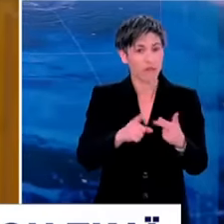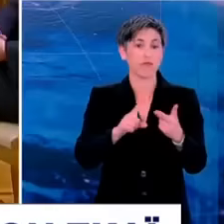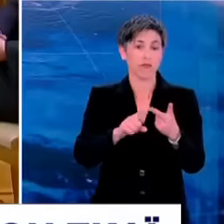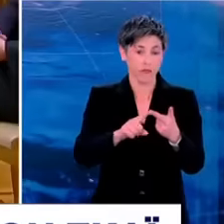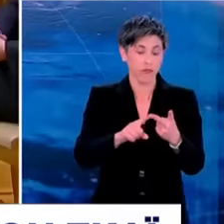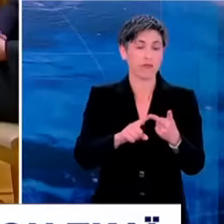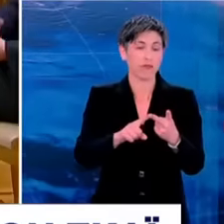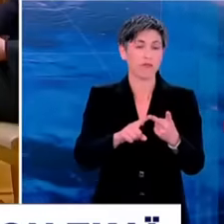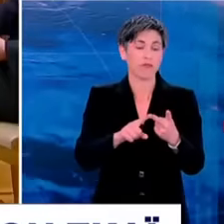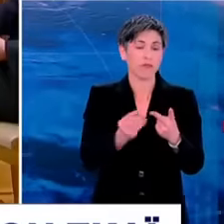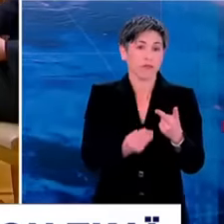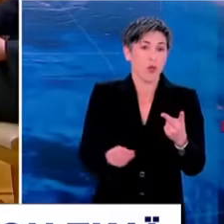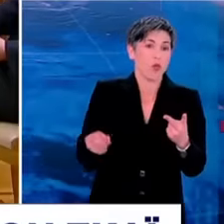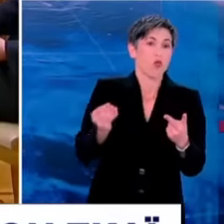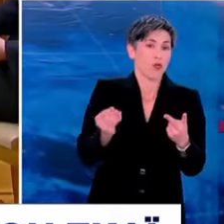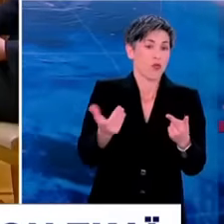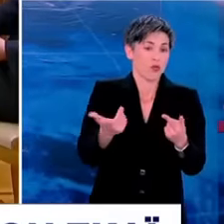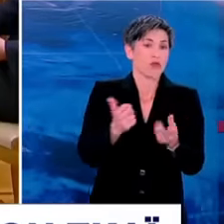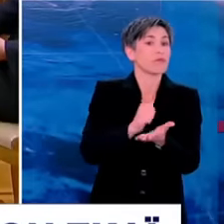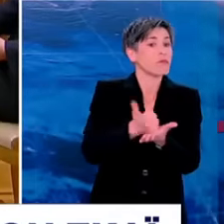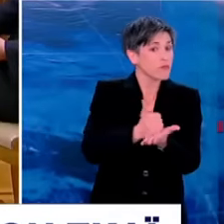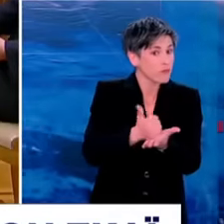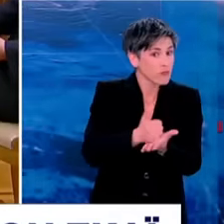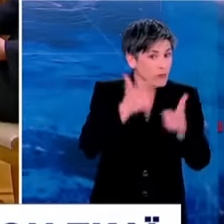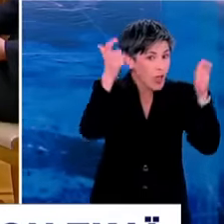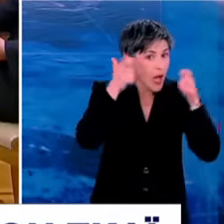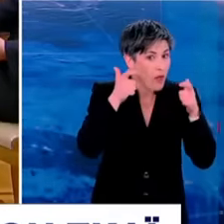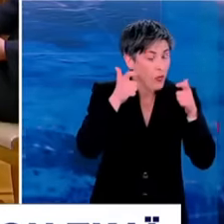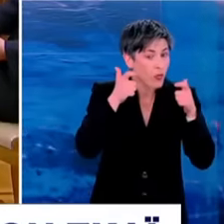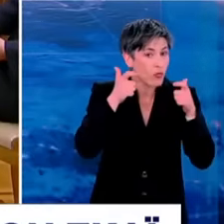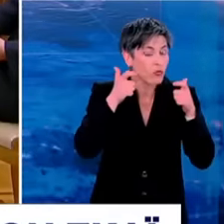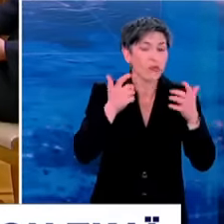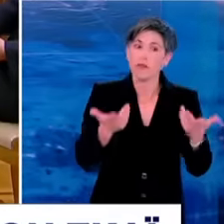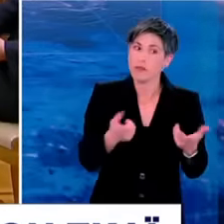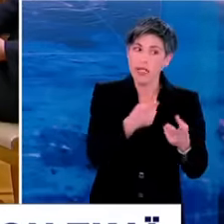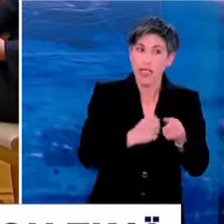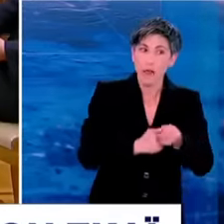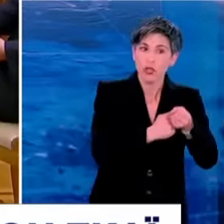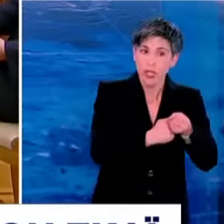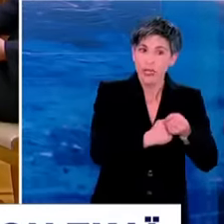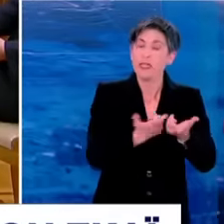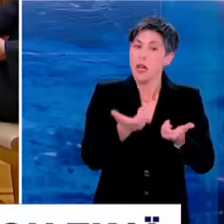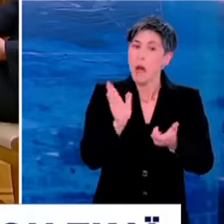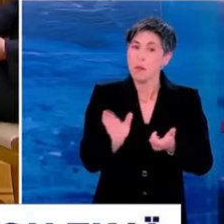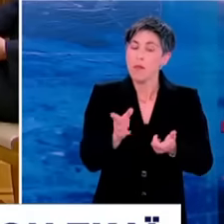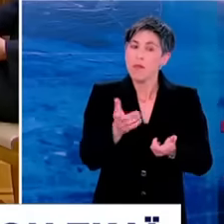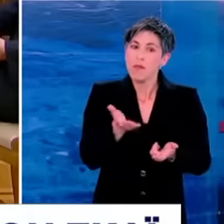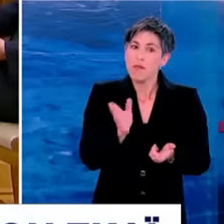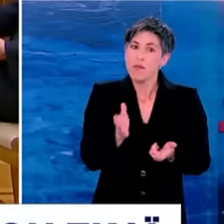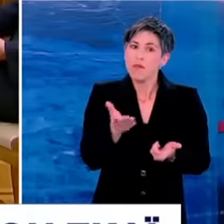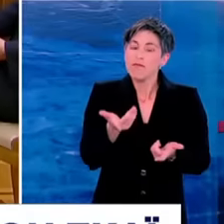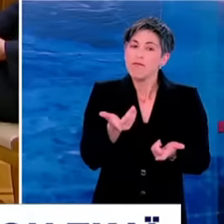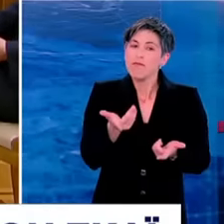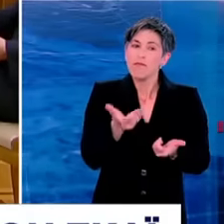να καταλάβω, προωθώντας το νόμο για τα ομόφυλα ζευγάρια. Πόσο πιστεύετε ότι σας έχει πληγώσει αυτό και πόσο